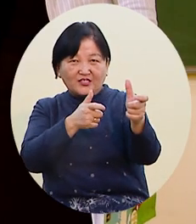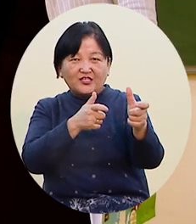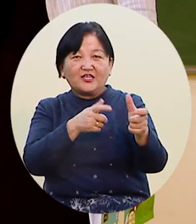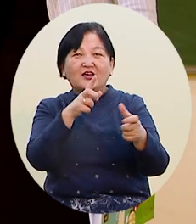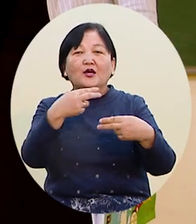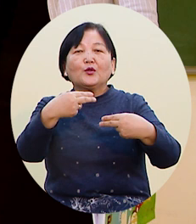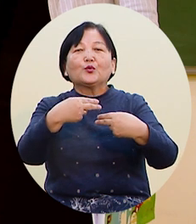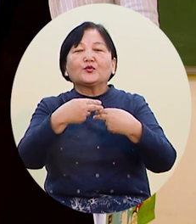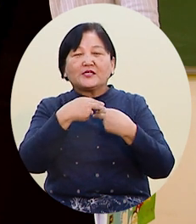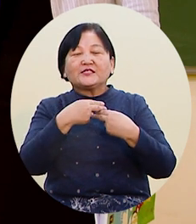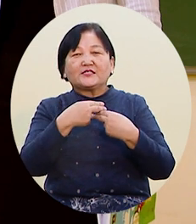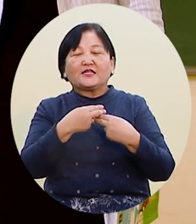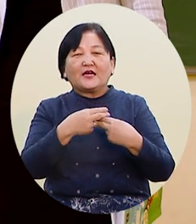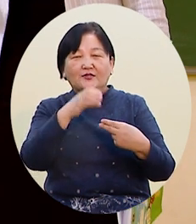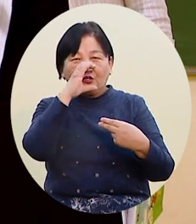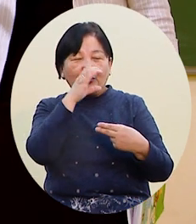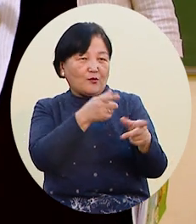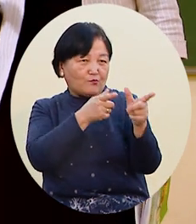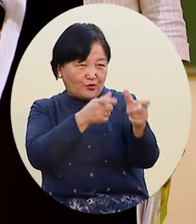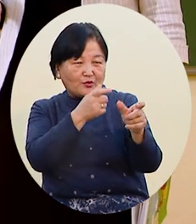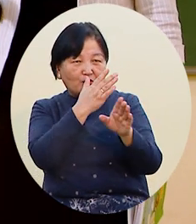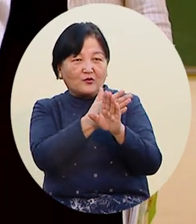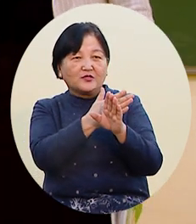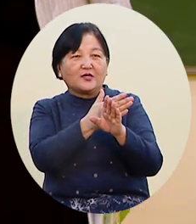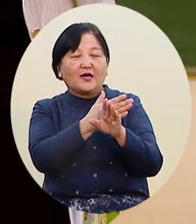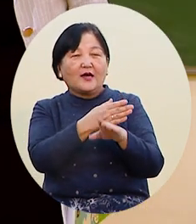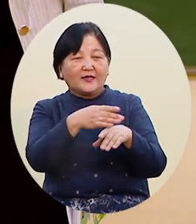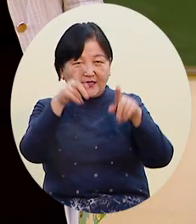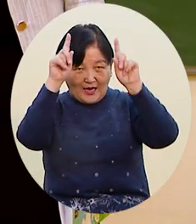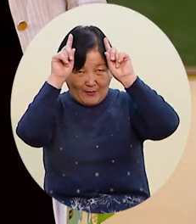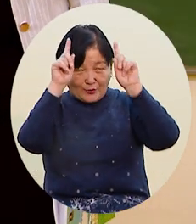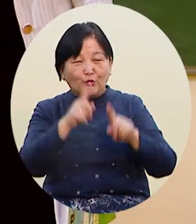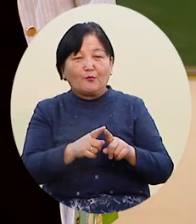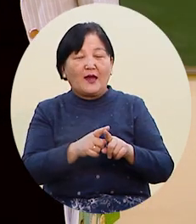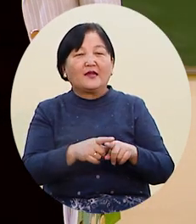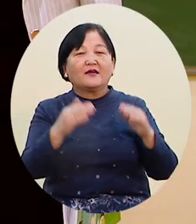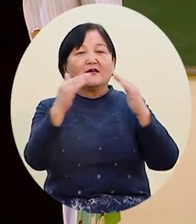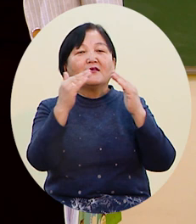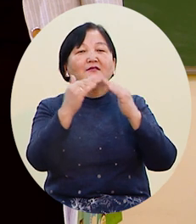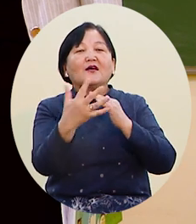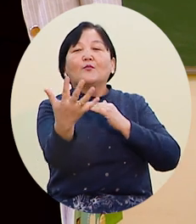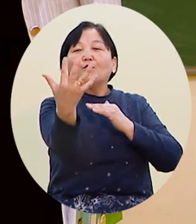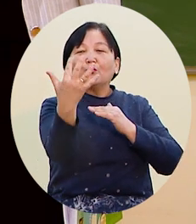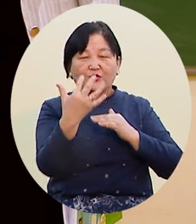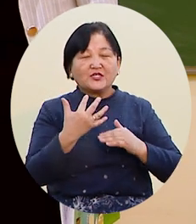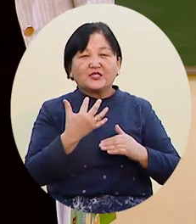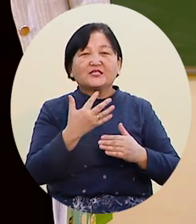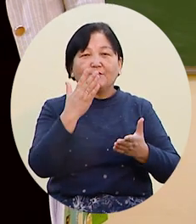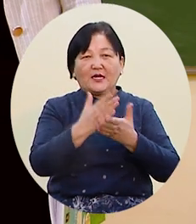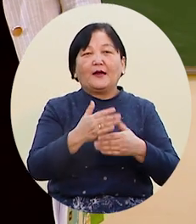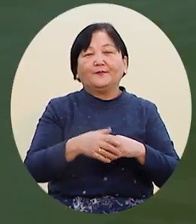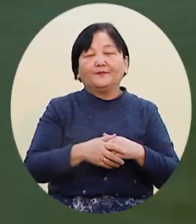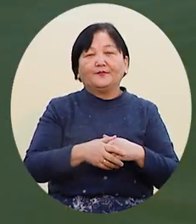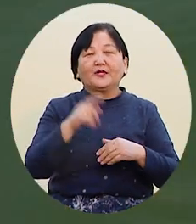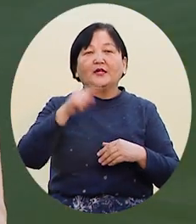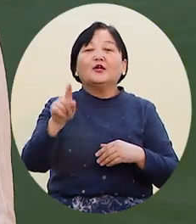үлдэж, сүргийн эдсэн өвгөн сэрх сургаал айлдаж байгаагаар зохиолоо ингээд агуулгаа сэргээж санала бүтээр. За, ингээд энэ зохиол